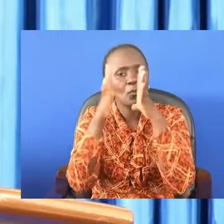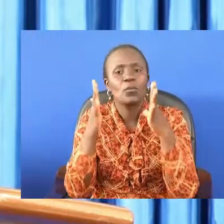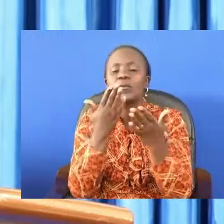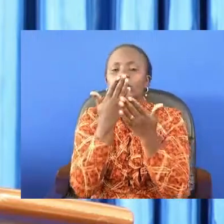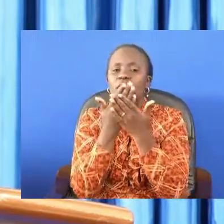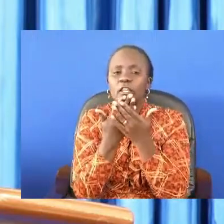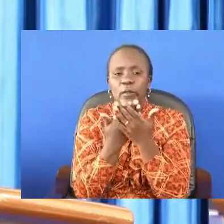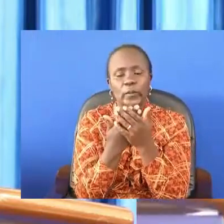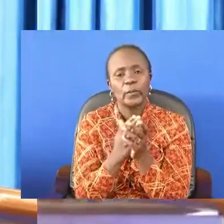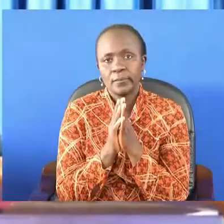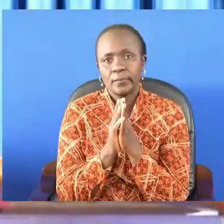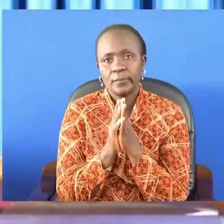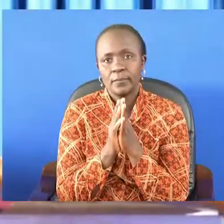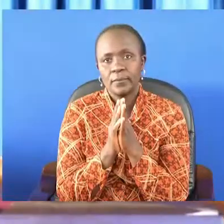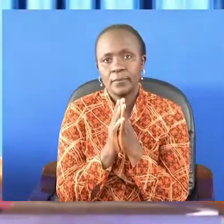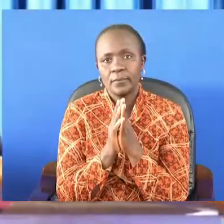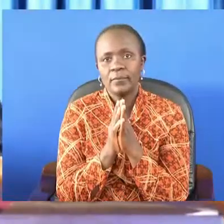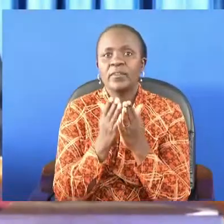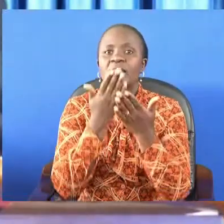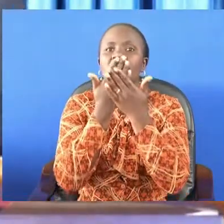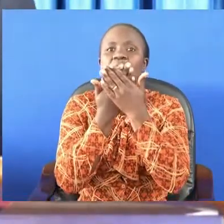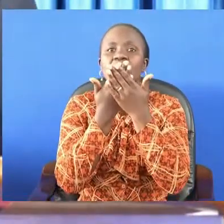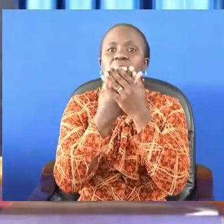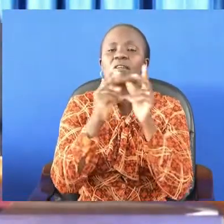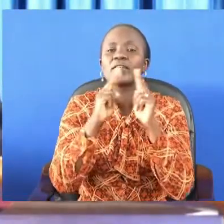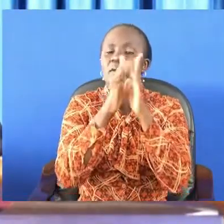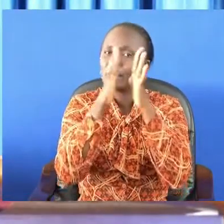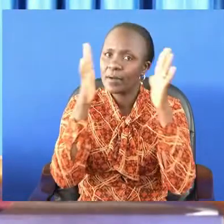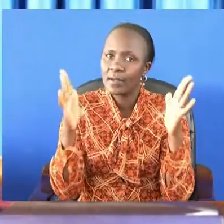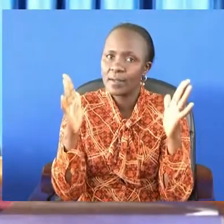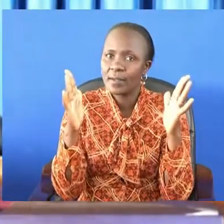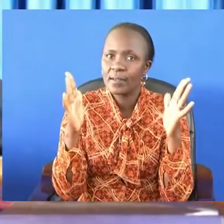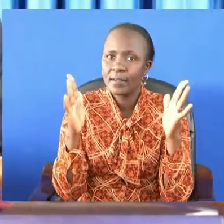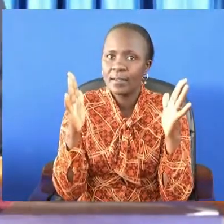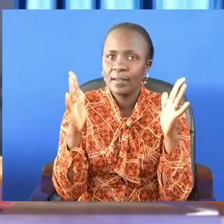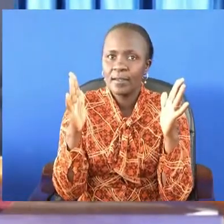Asante. Yeah, thank you so much